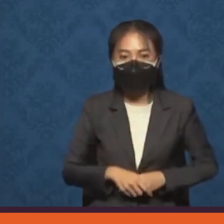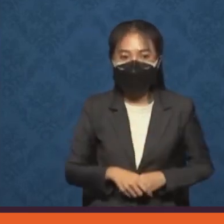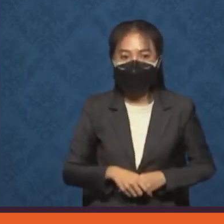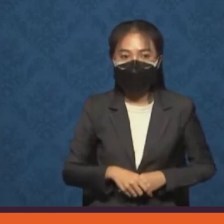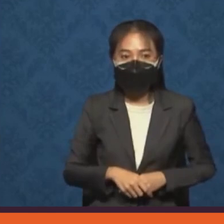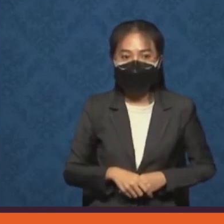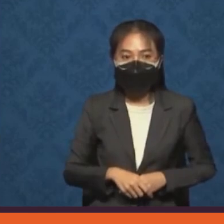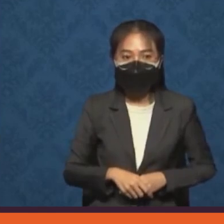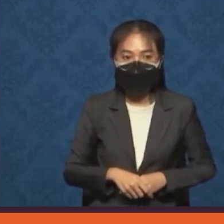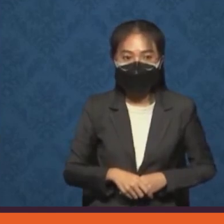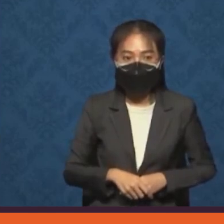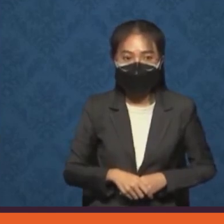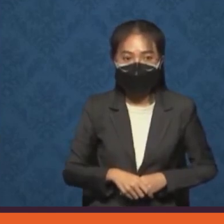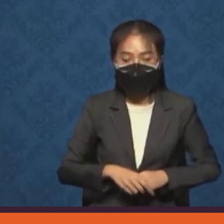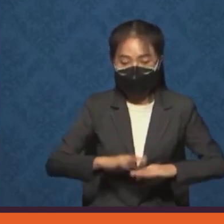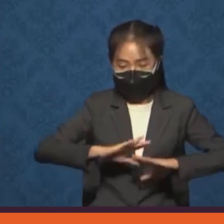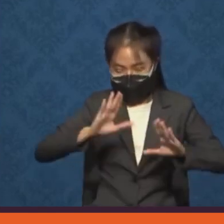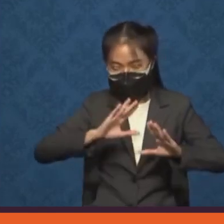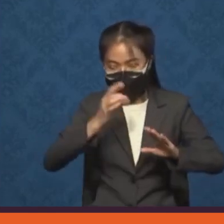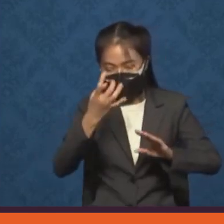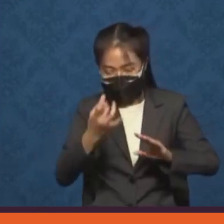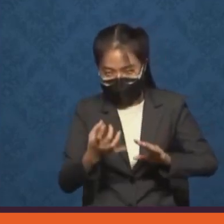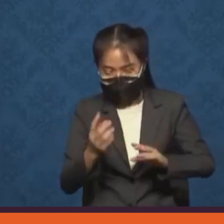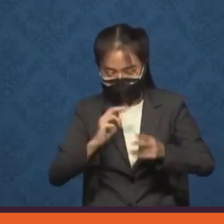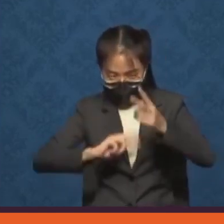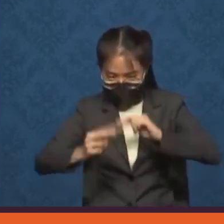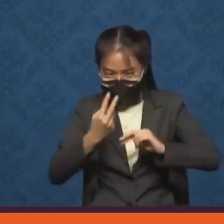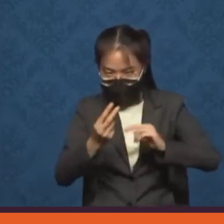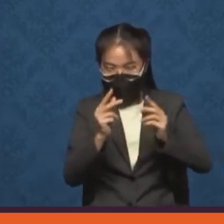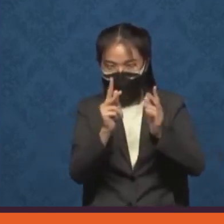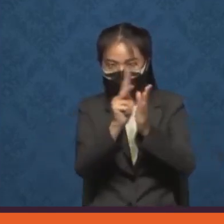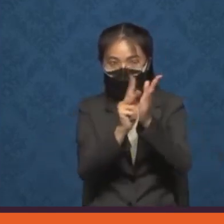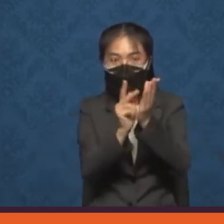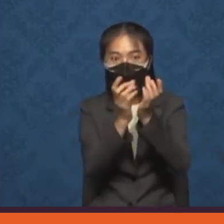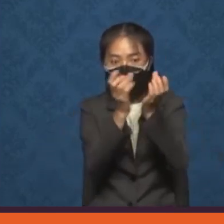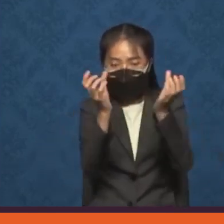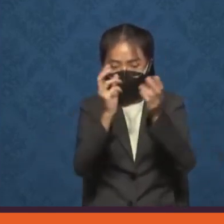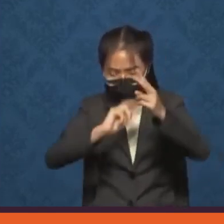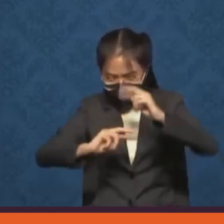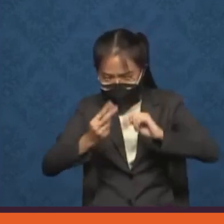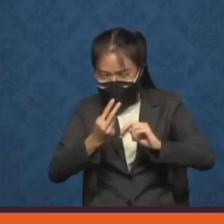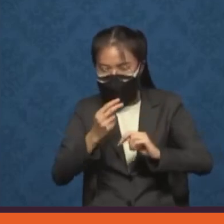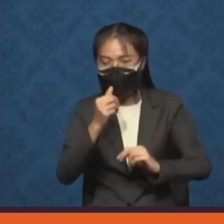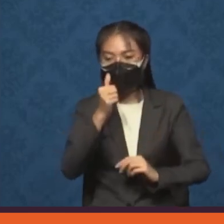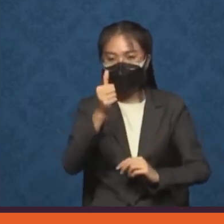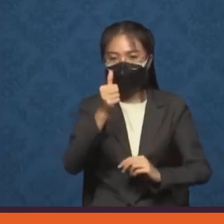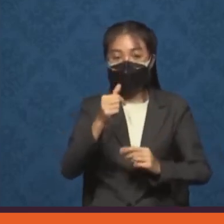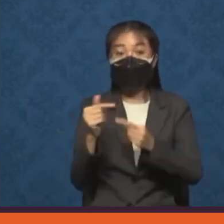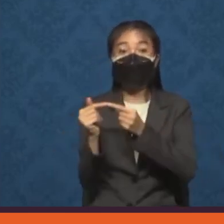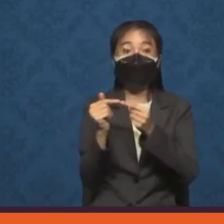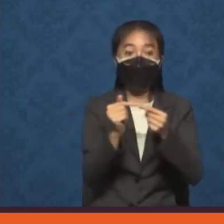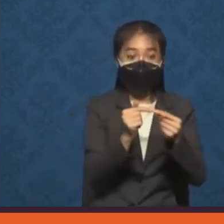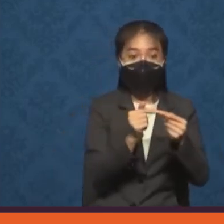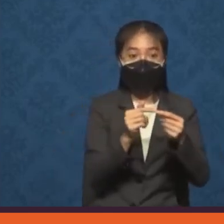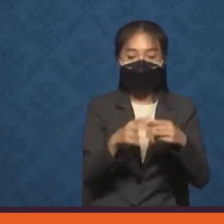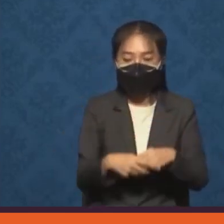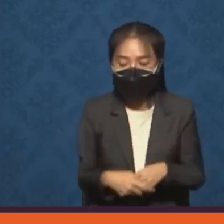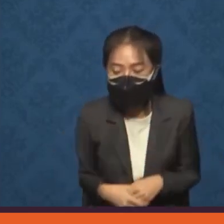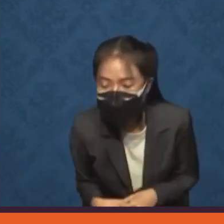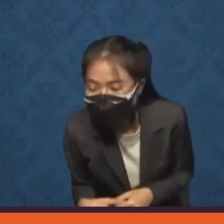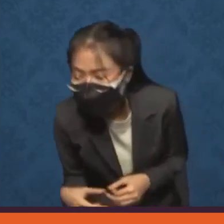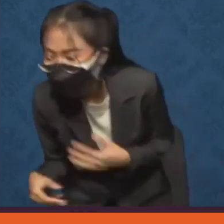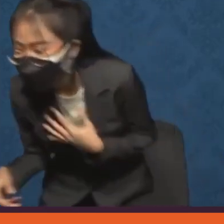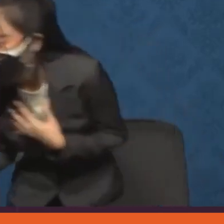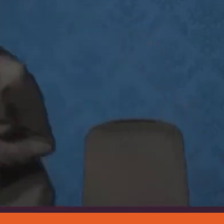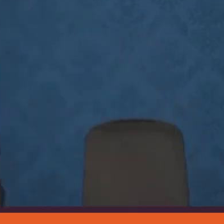สิ่งที่สิทธิ์ที่ผมโดนตัดมีอะไรบ้างท่านไปเปิดรัฐธรรมนูญที่ท่านชื่นชอบนับท่านก็คงจะรู้ครับขออนุญาตต่อนะครับผมกำลัง